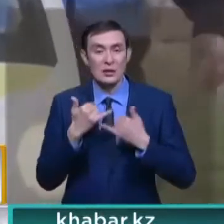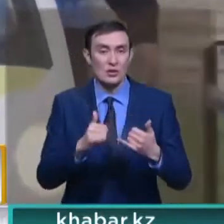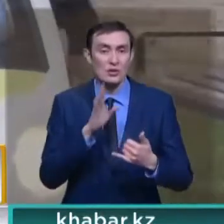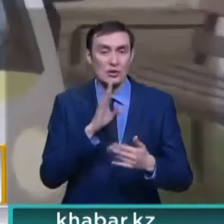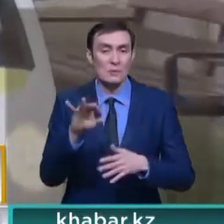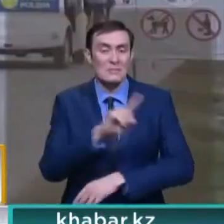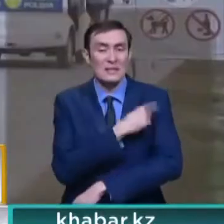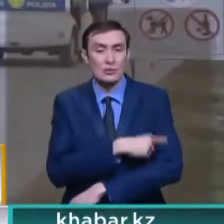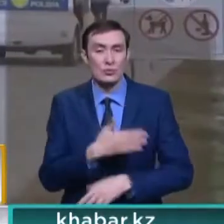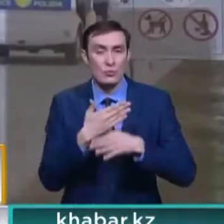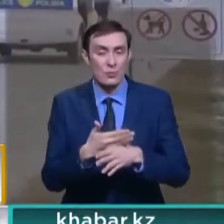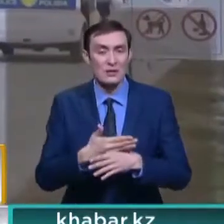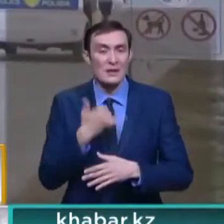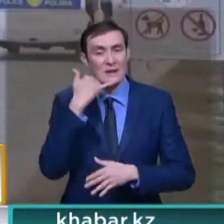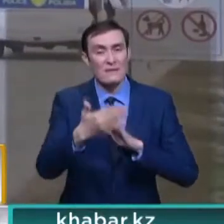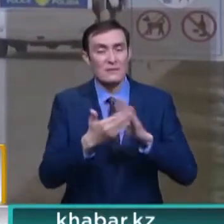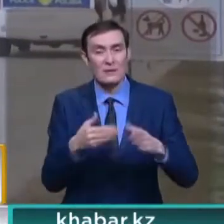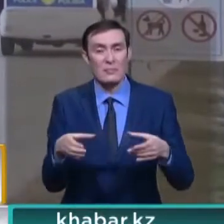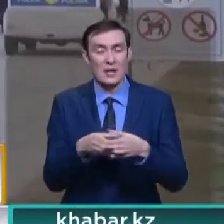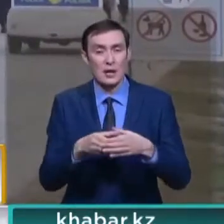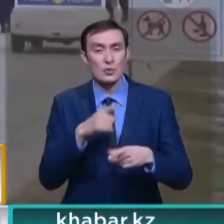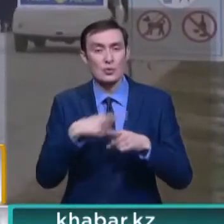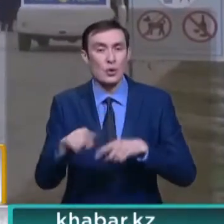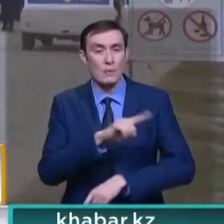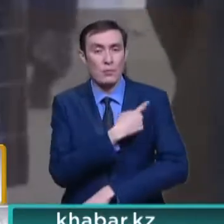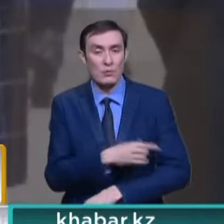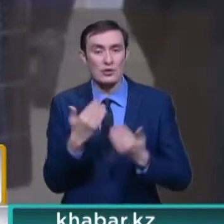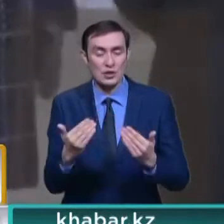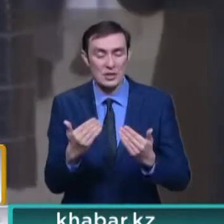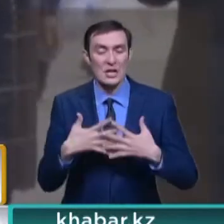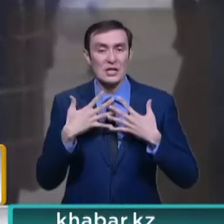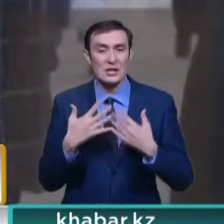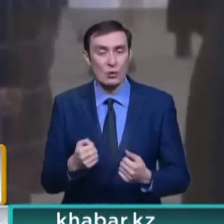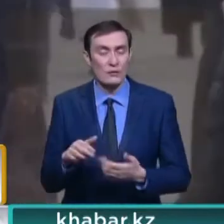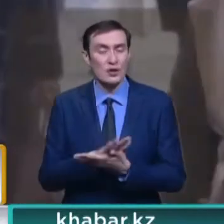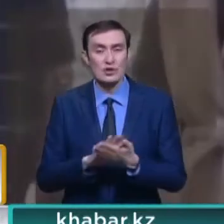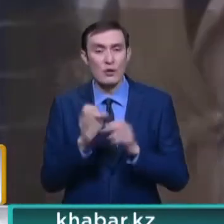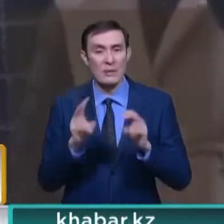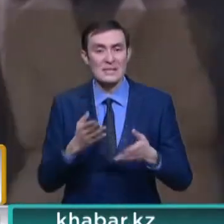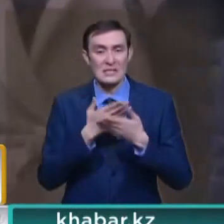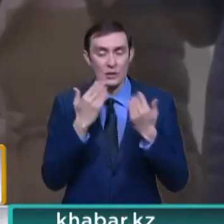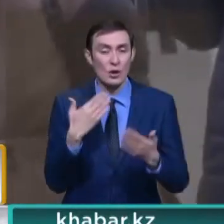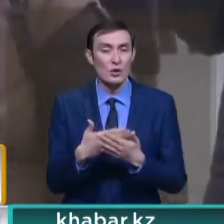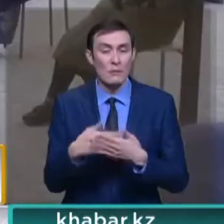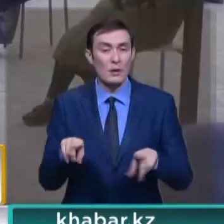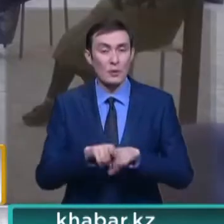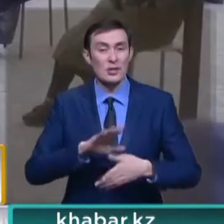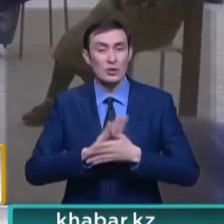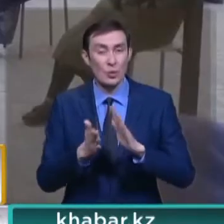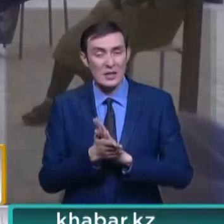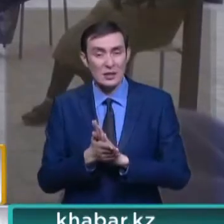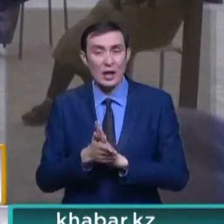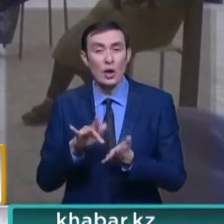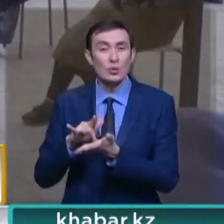женщине первую медицинскую помощь и вызвал бригаду скорой помощи. Сейчас ее здоровью ничего не угрожает. К слову, подобные ситуации